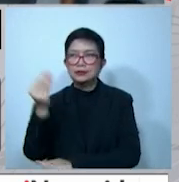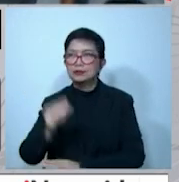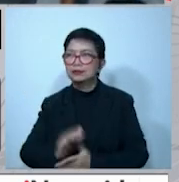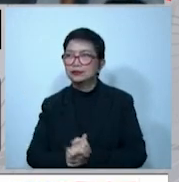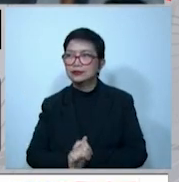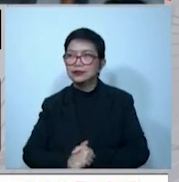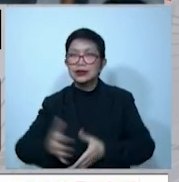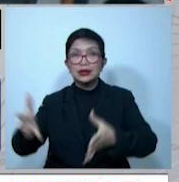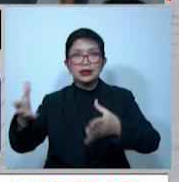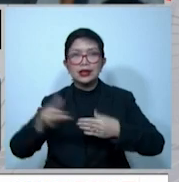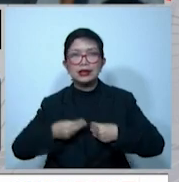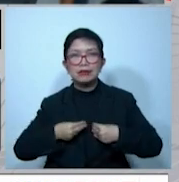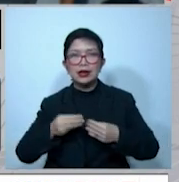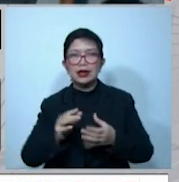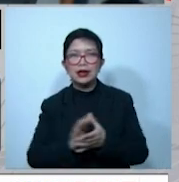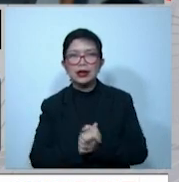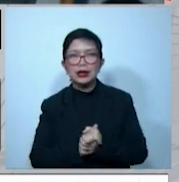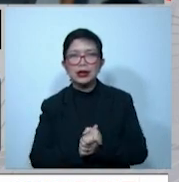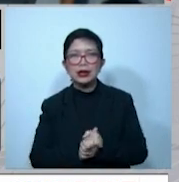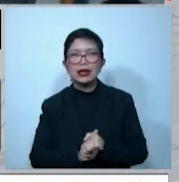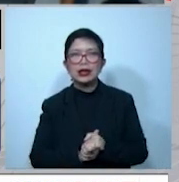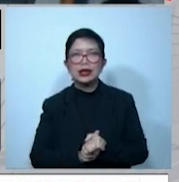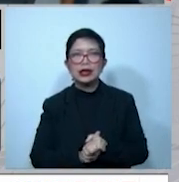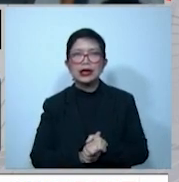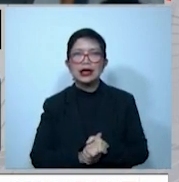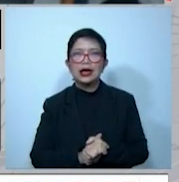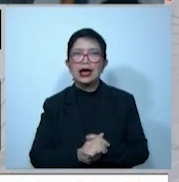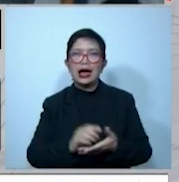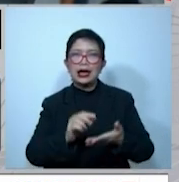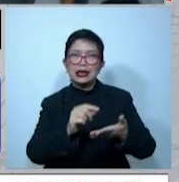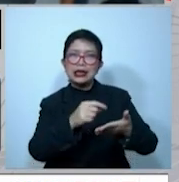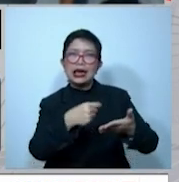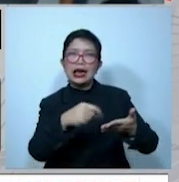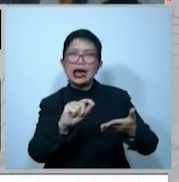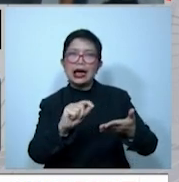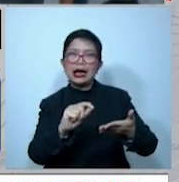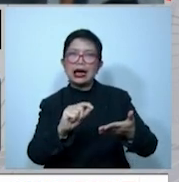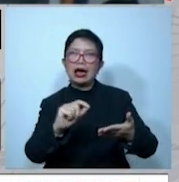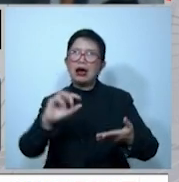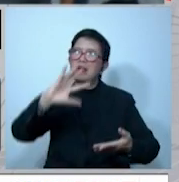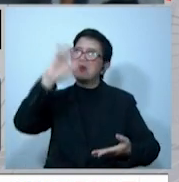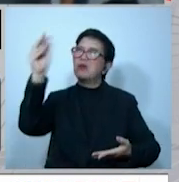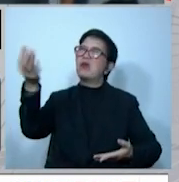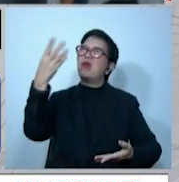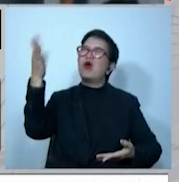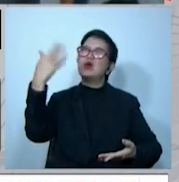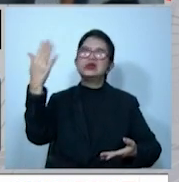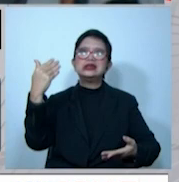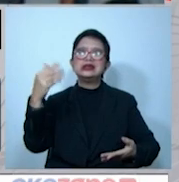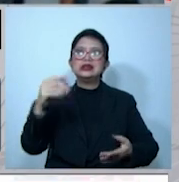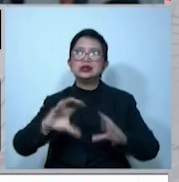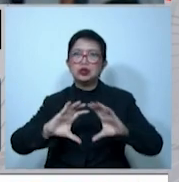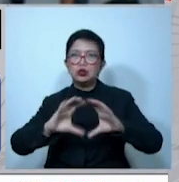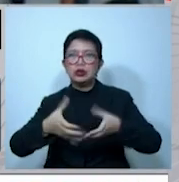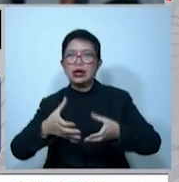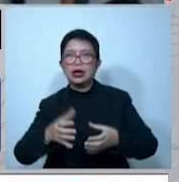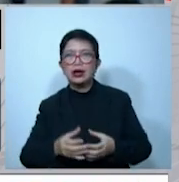menerima indeks polusi tertinggi di dunia. Bagaimana dengan anggaran